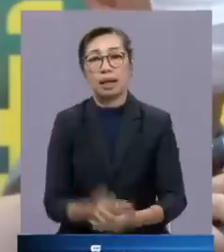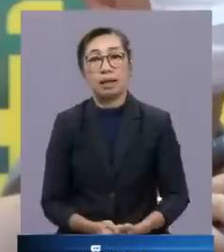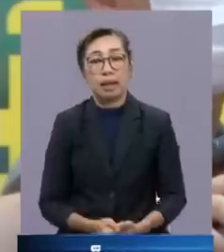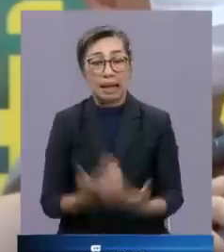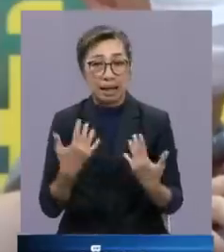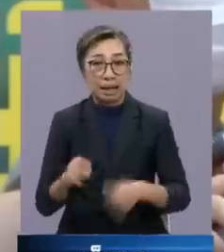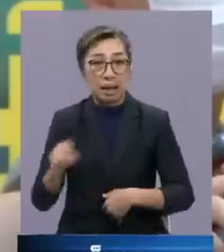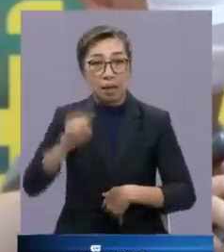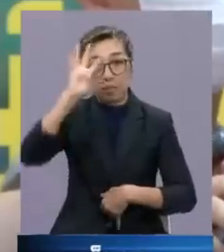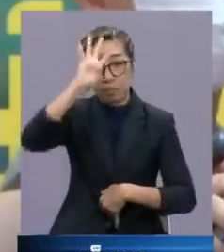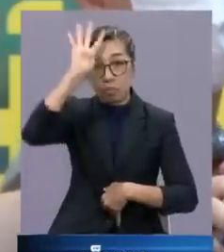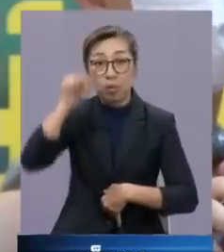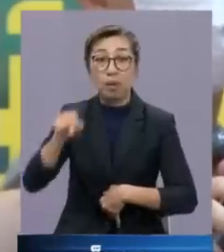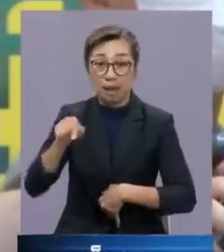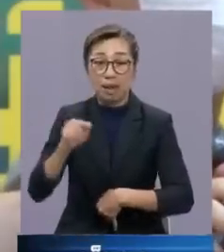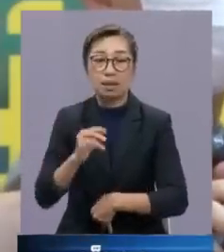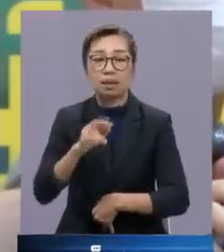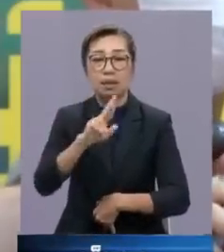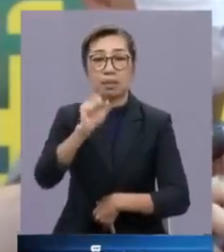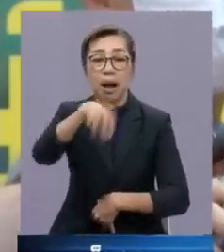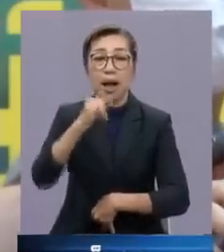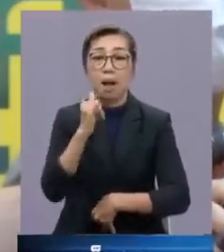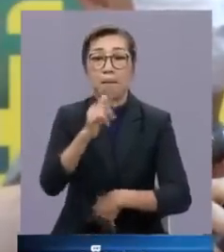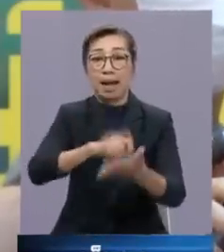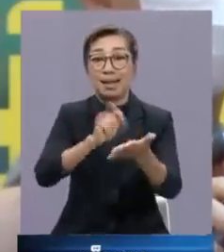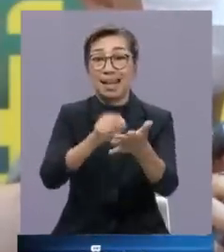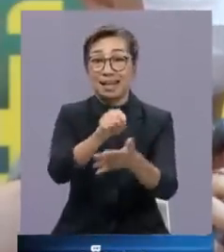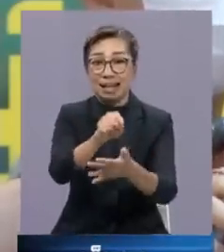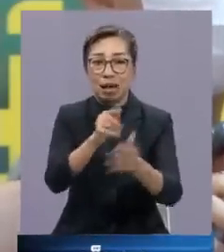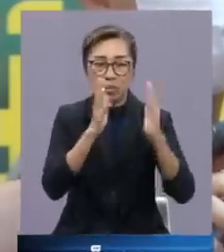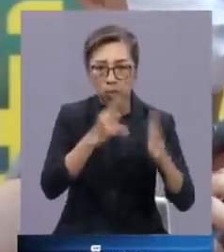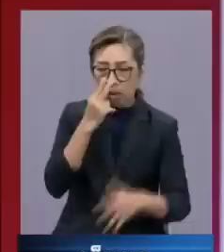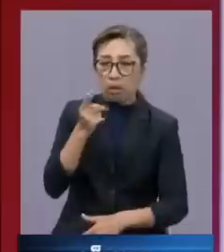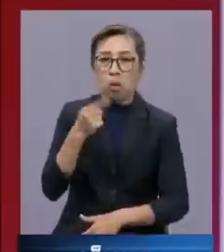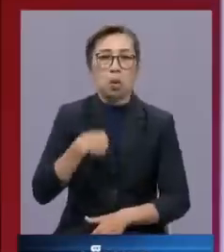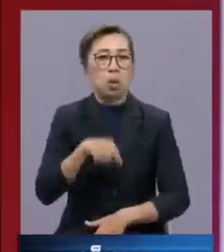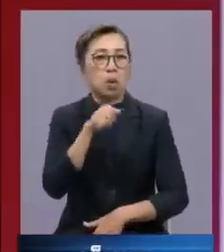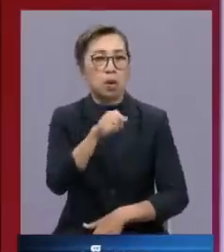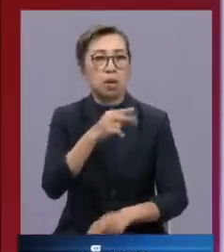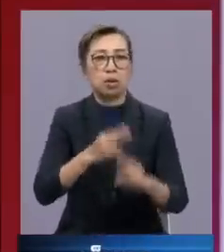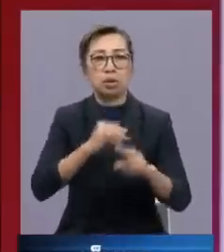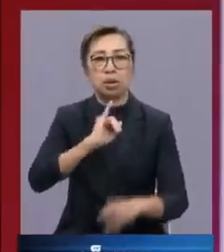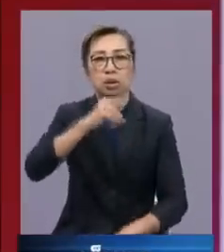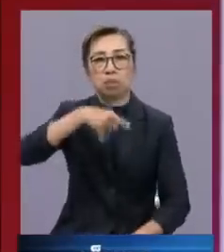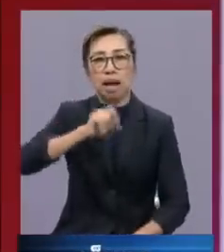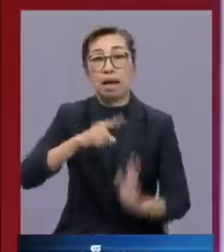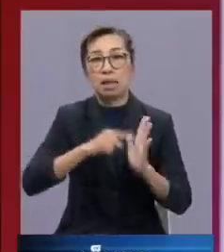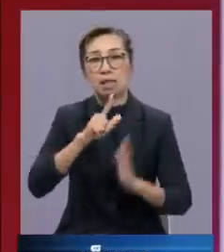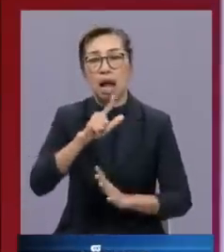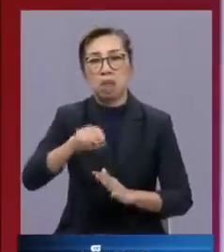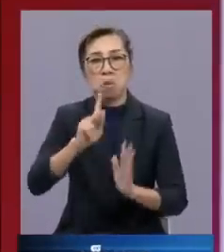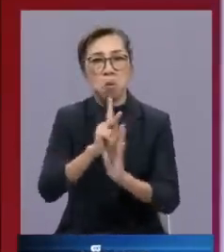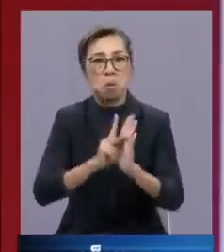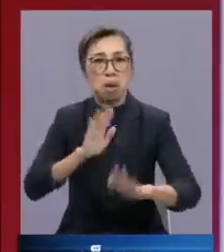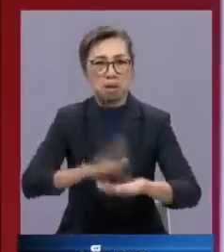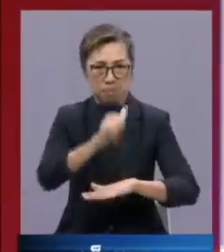าการปรากฏตัวของผู้กองเมื่อวานนี้เนี่ยนะครับก็มีคนตอกย้ำด้วยนะเพราะว่ามันเป็นความเคลื่อนไหวของคุณไพศาลพืชมงคลนะครับนักกฎหมายแล้